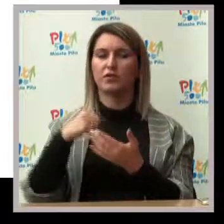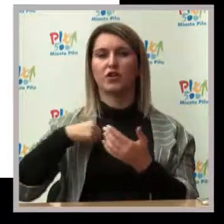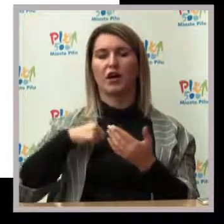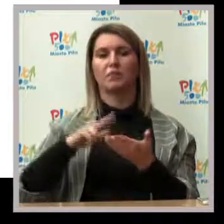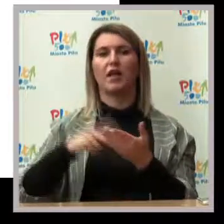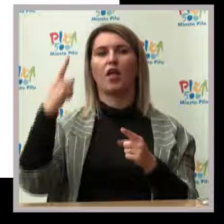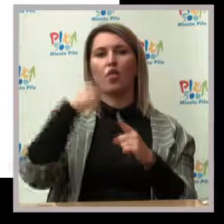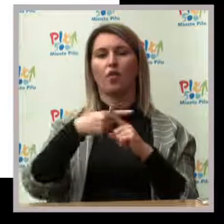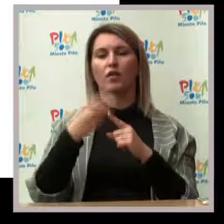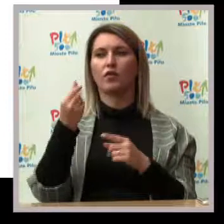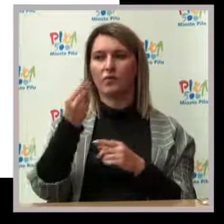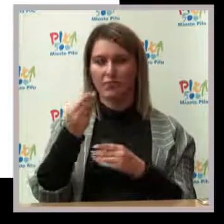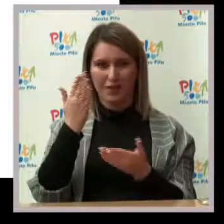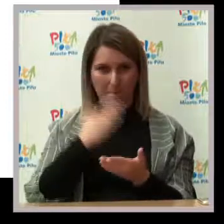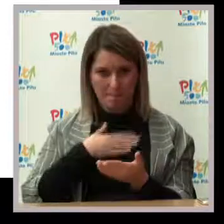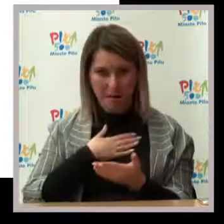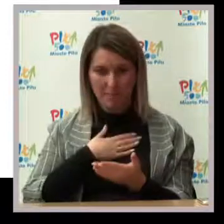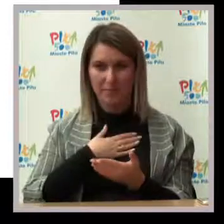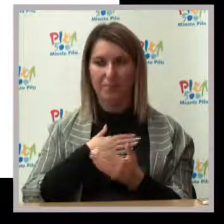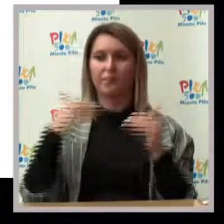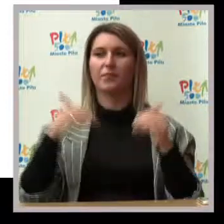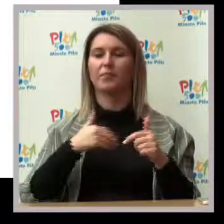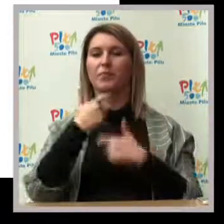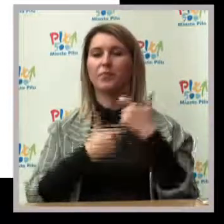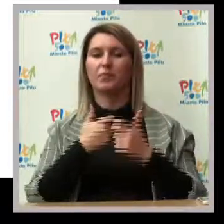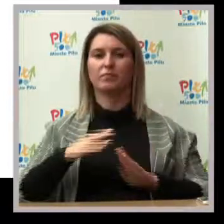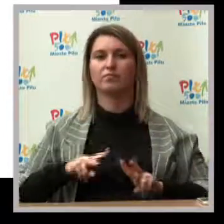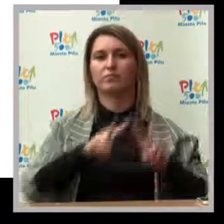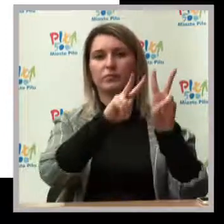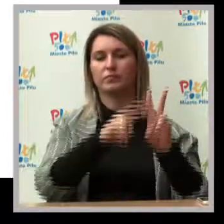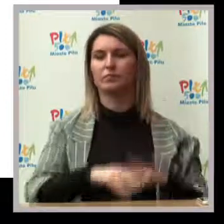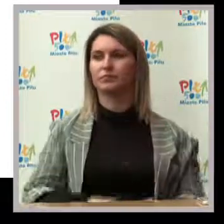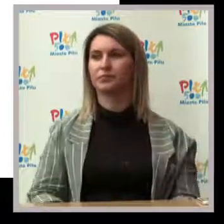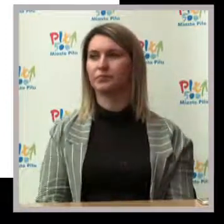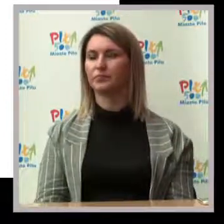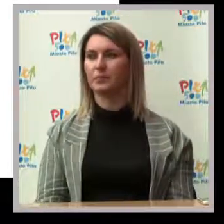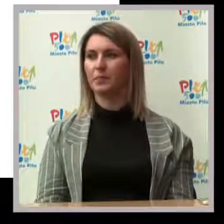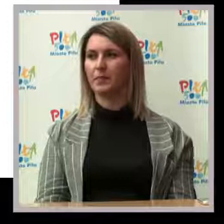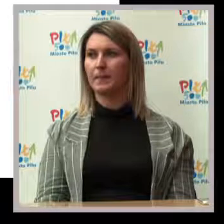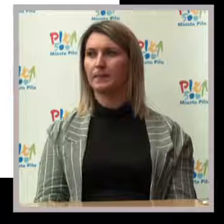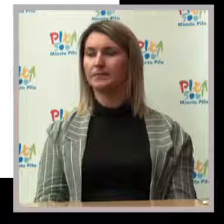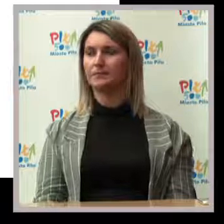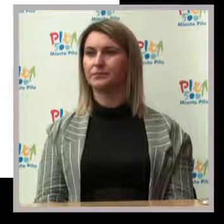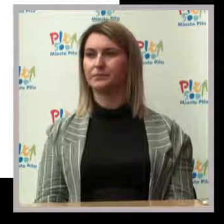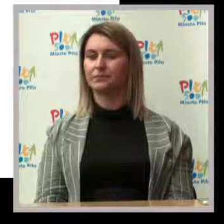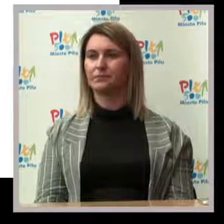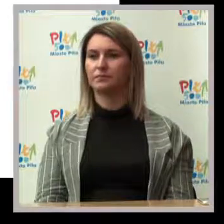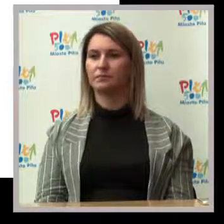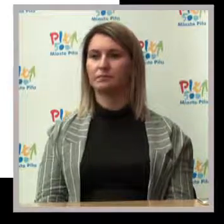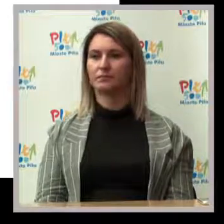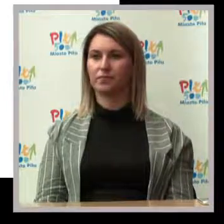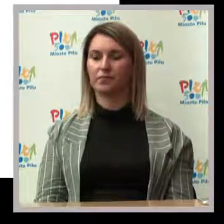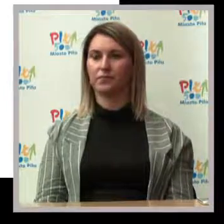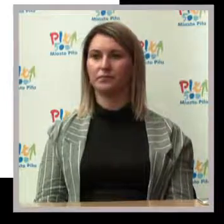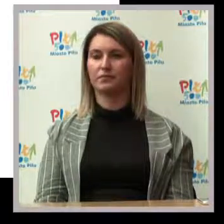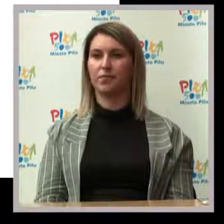pieniądze. Mamy je w końcu, możemy przystąpić do takich działań i to właśnie jeden z takich warunków,